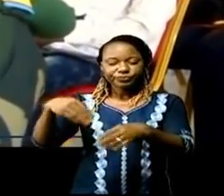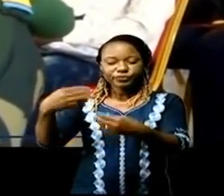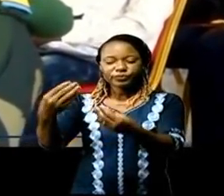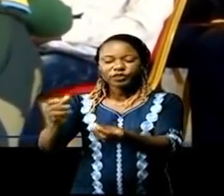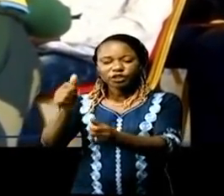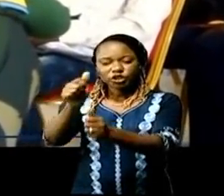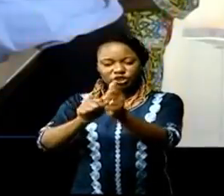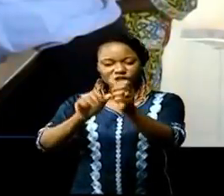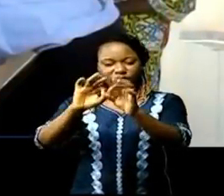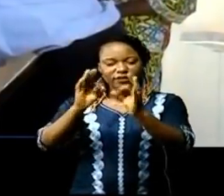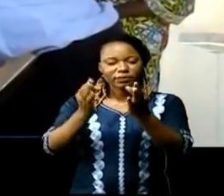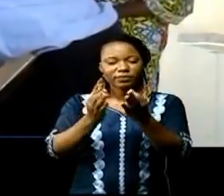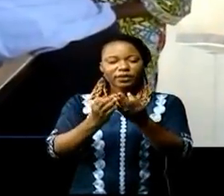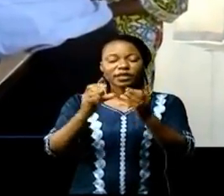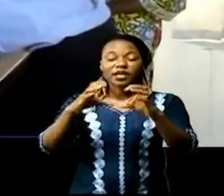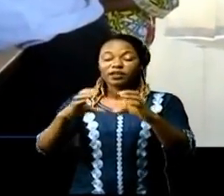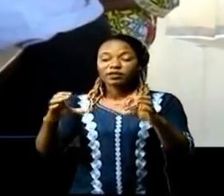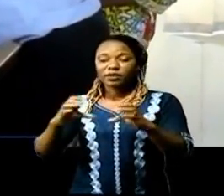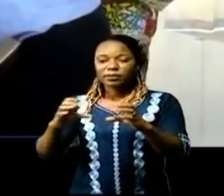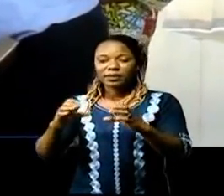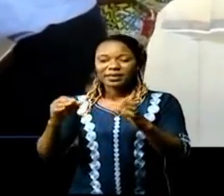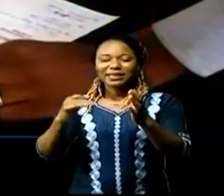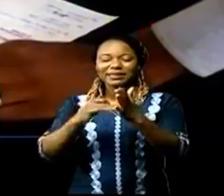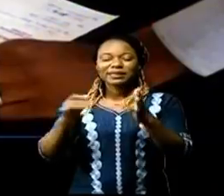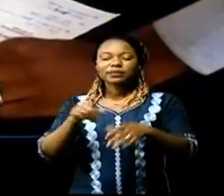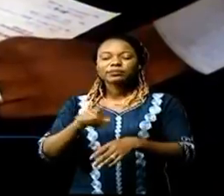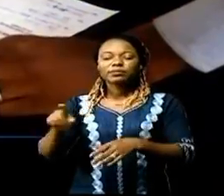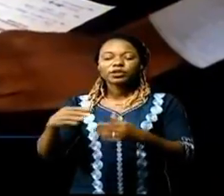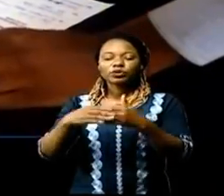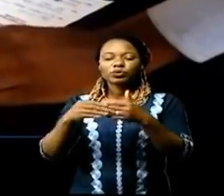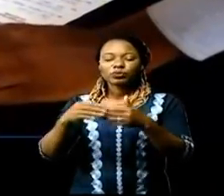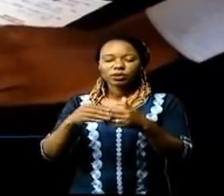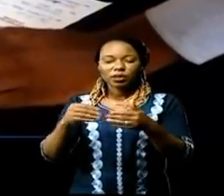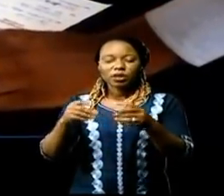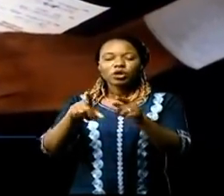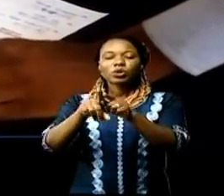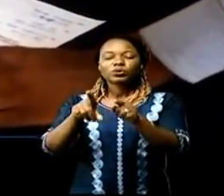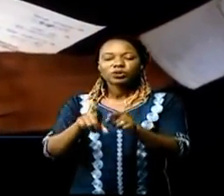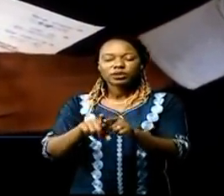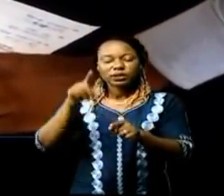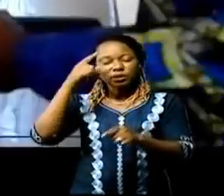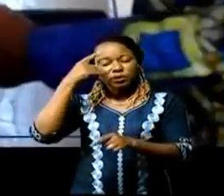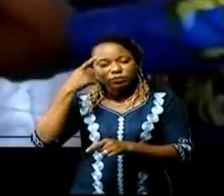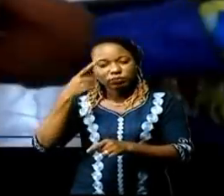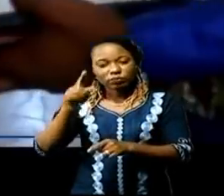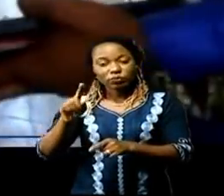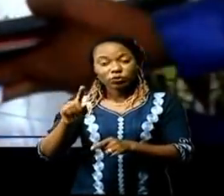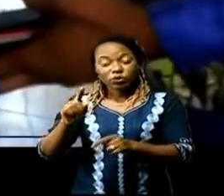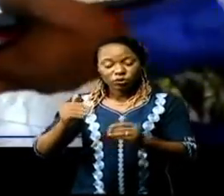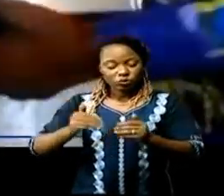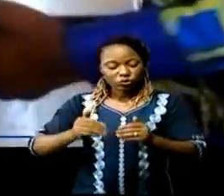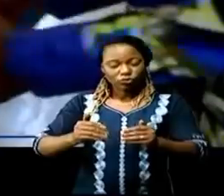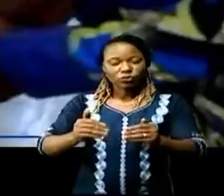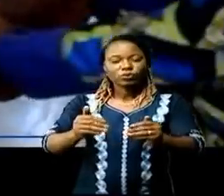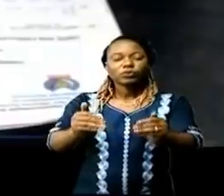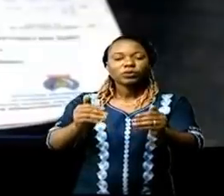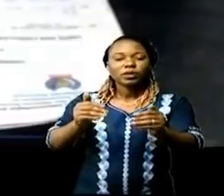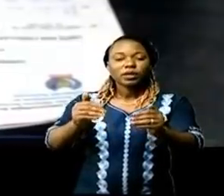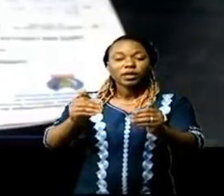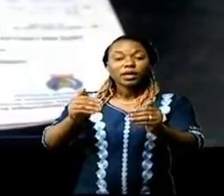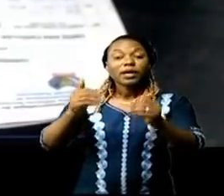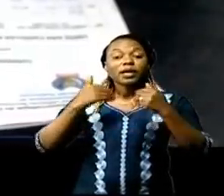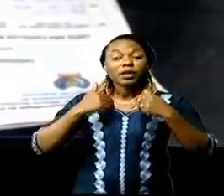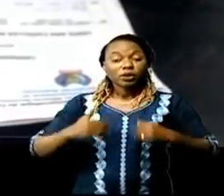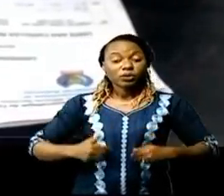famille une enveloppe de $5,000 américains. Pour le patron de la ville, les veillées mortuaires sont